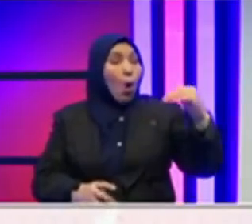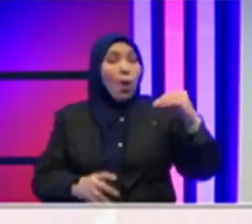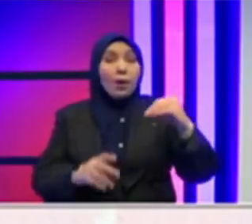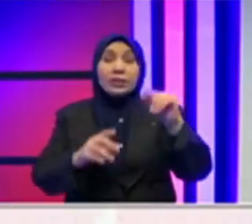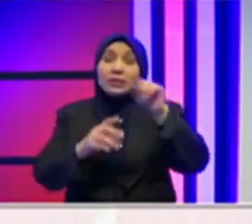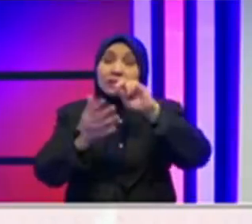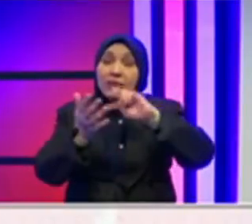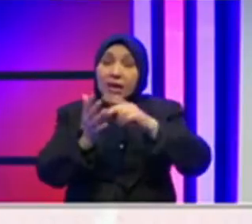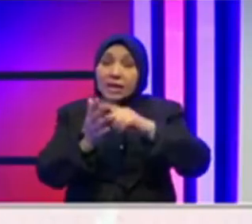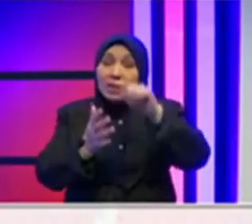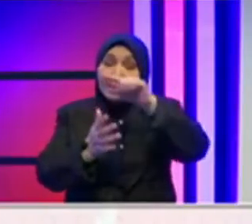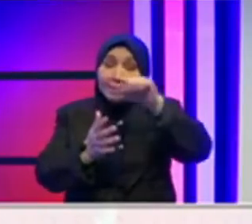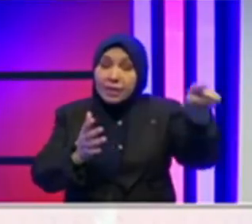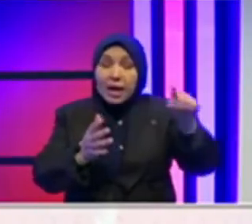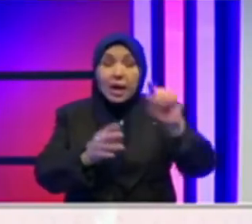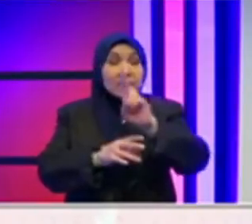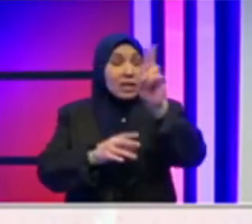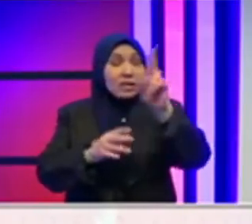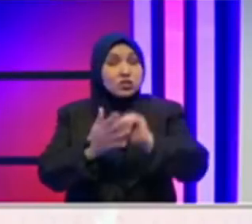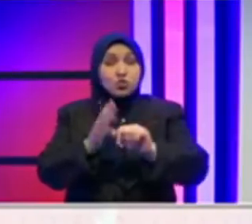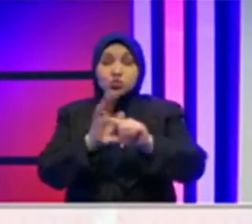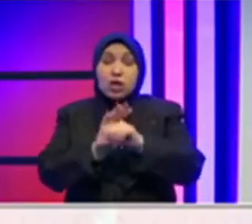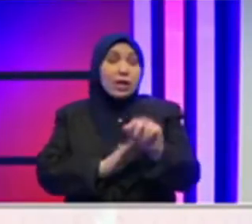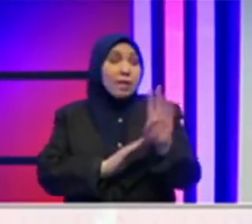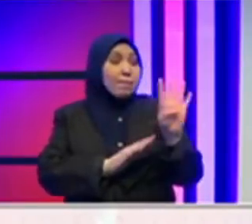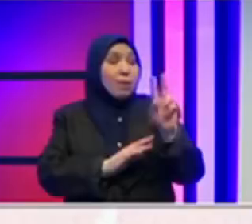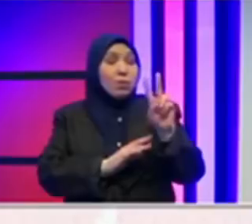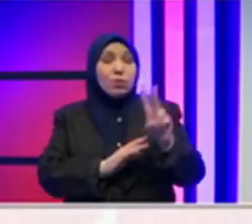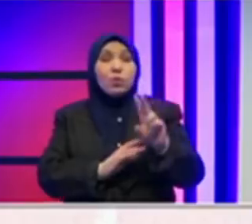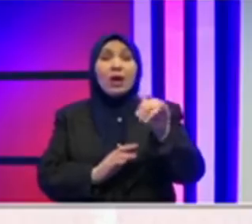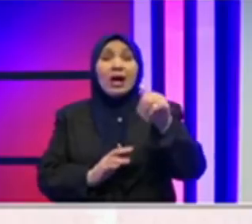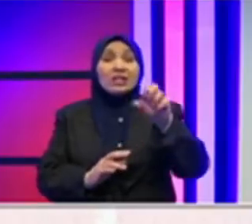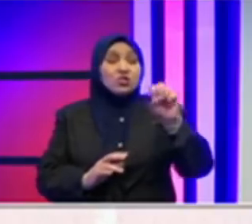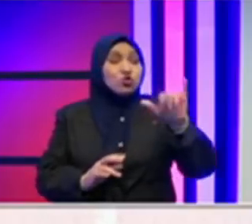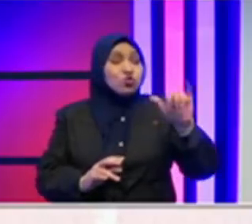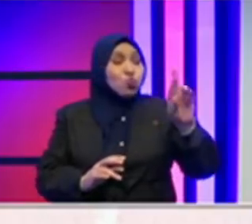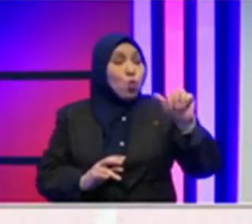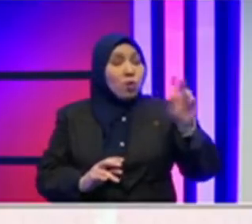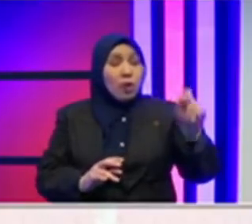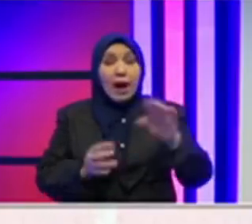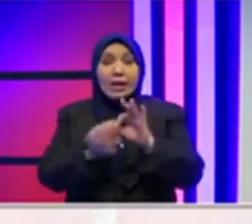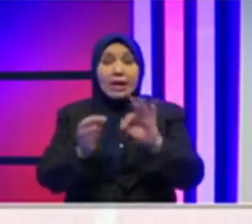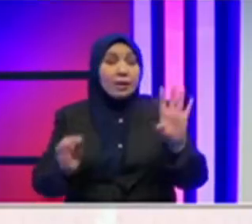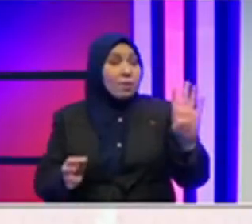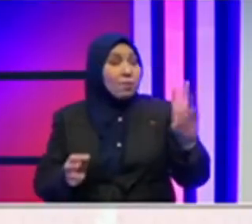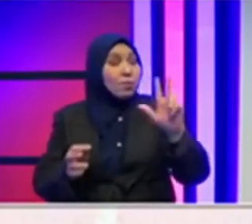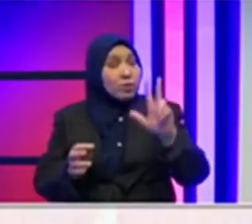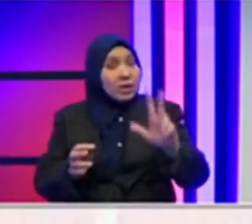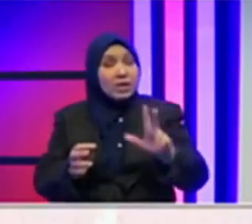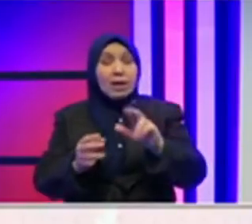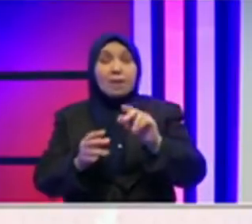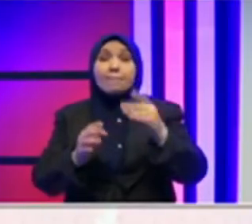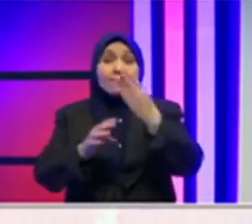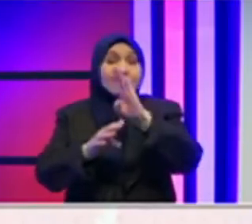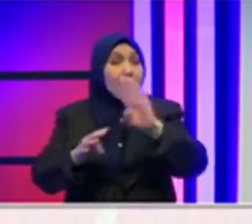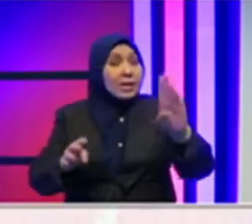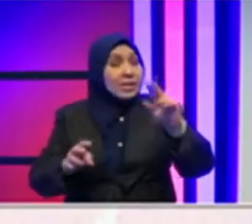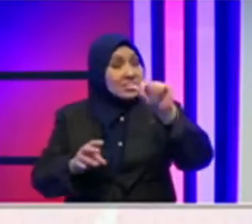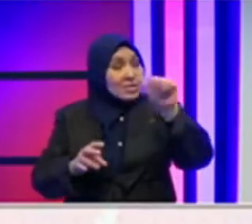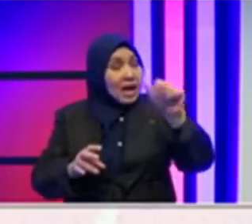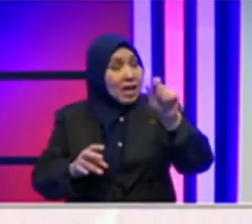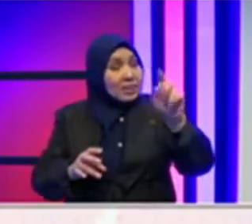Baik. Kemudian surah yang ke-42, surah Asy-Syura ayat yang ke-43, huruf ghain di atas, baris atas.